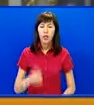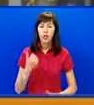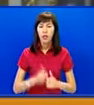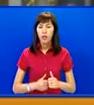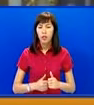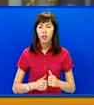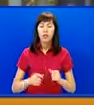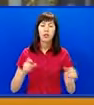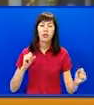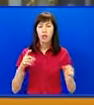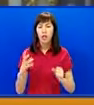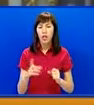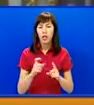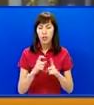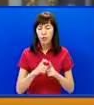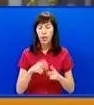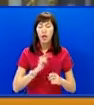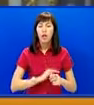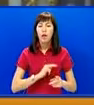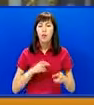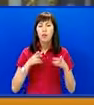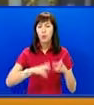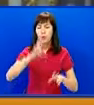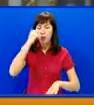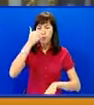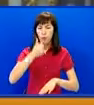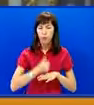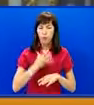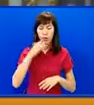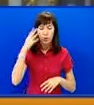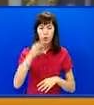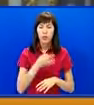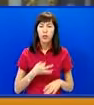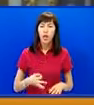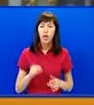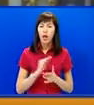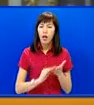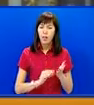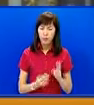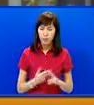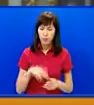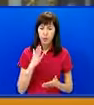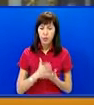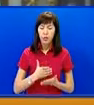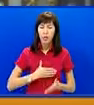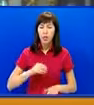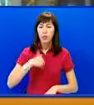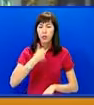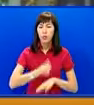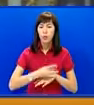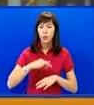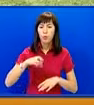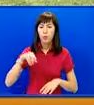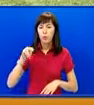В книге есть все исторические моменты рабочей поездки главы государства в Южный Казахстан, автором которого является наш аким региона